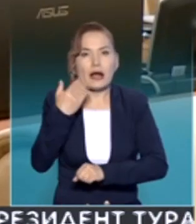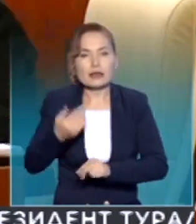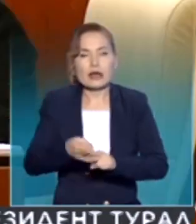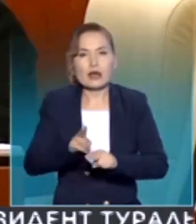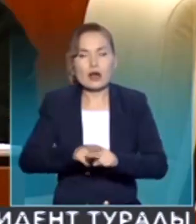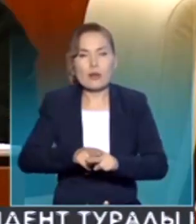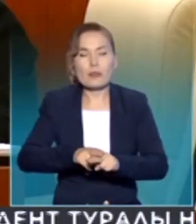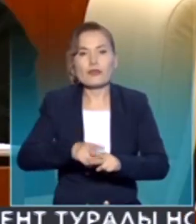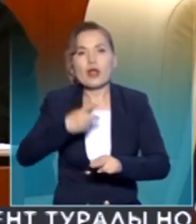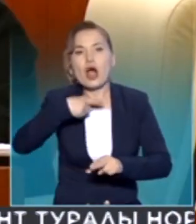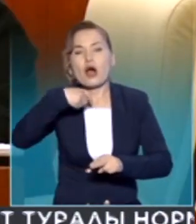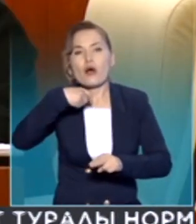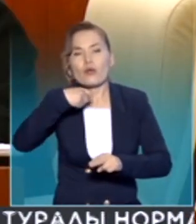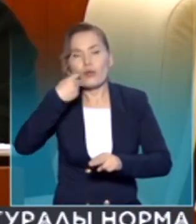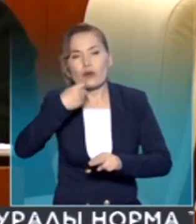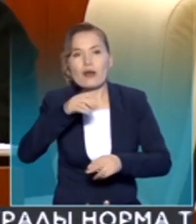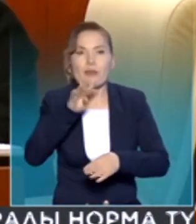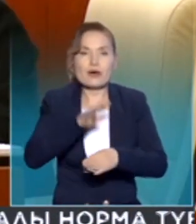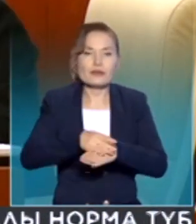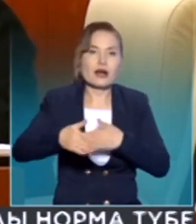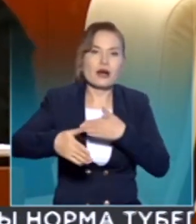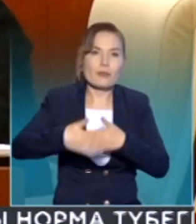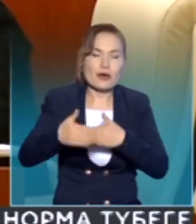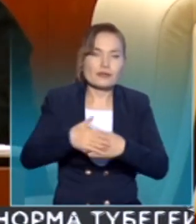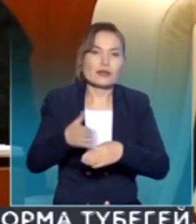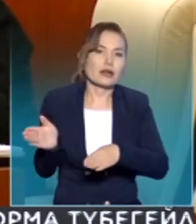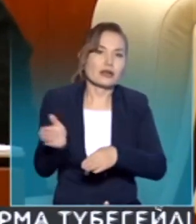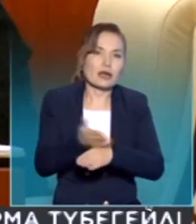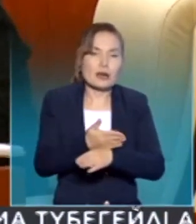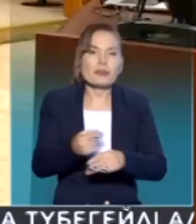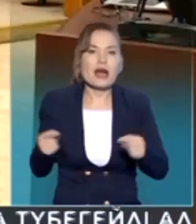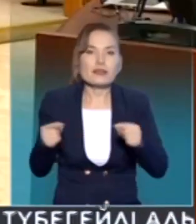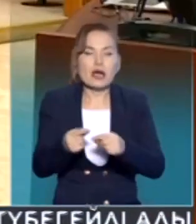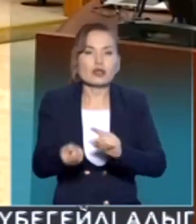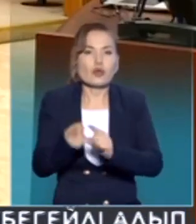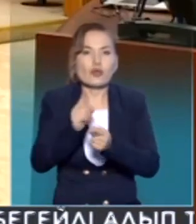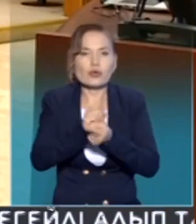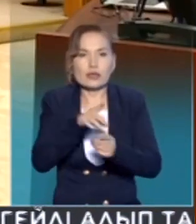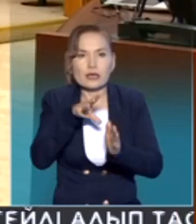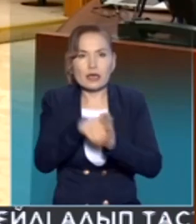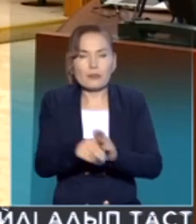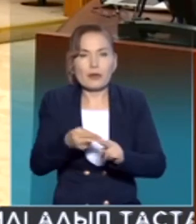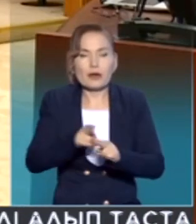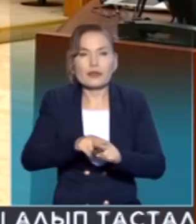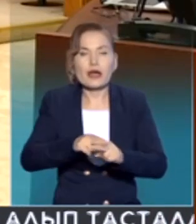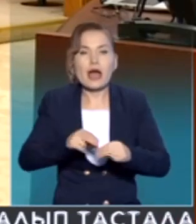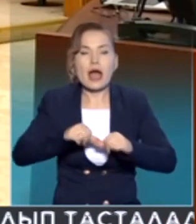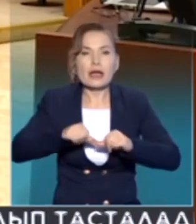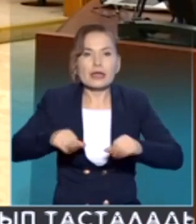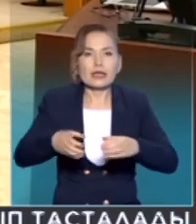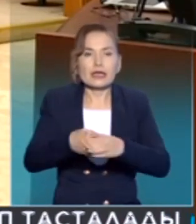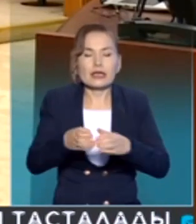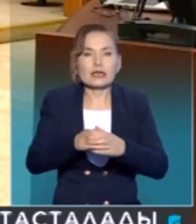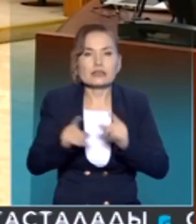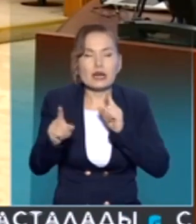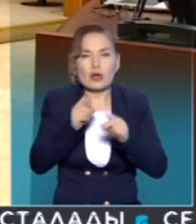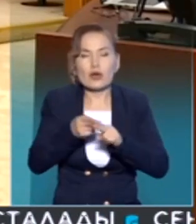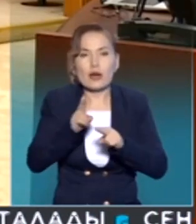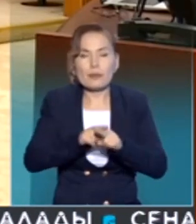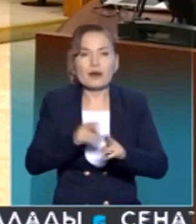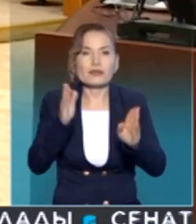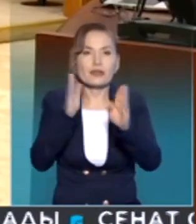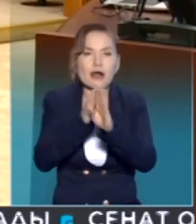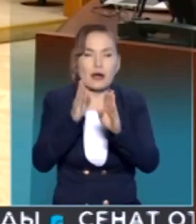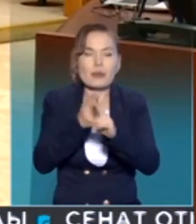Өлім жазасын жою адам құқықтарын қорғау саласындағы нақты өзгеріс екені айтылды. Кеңес өз қорытындысында жер мен табиғи ресурстардың